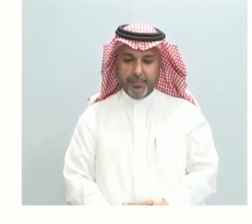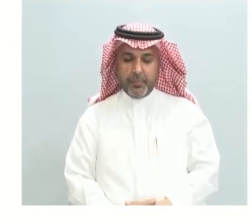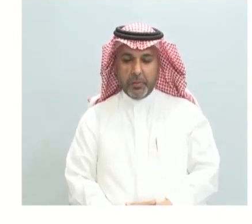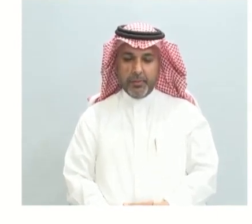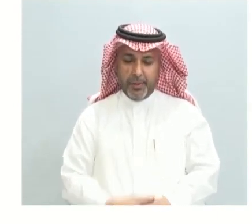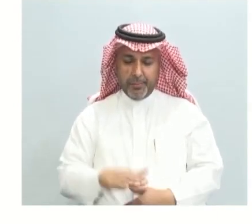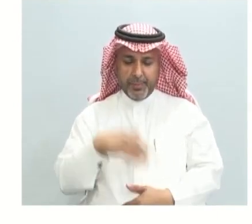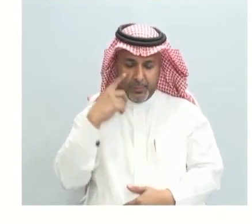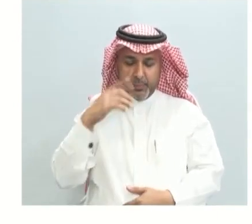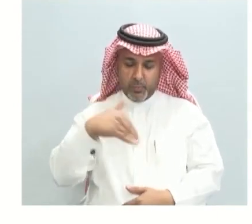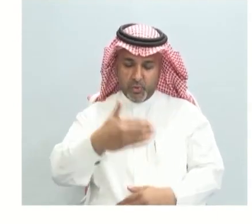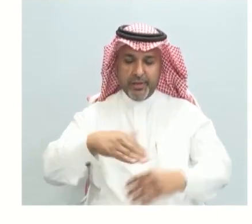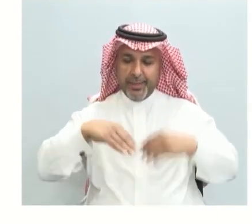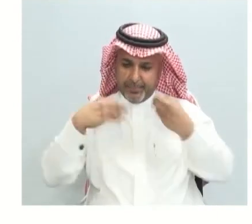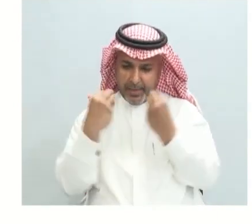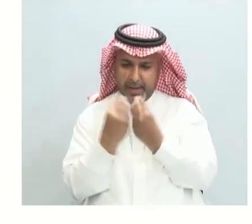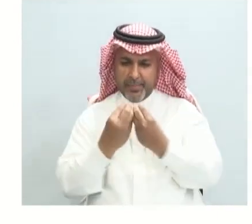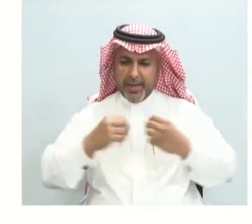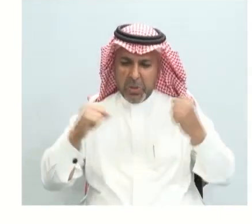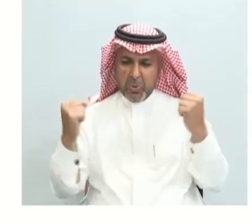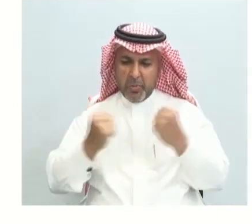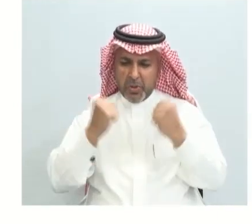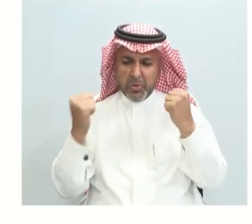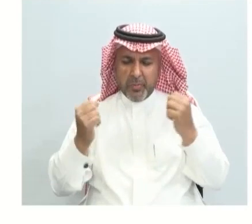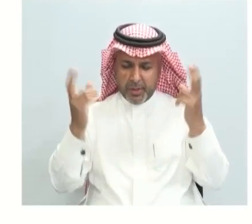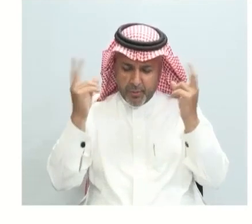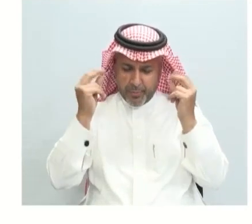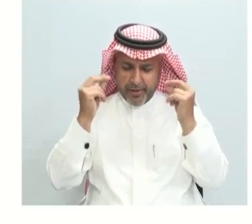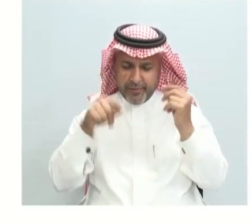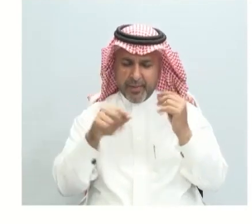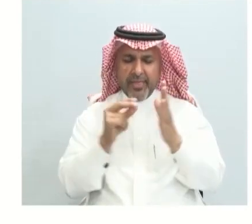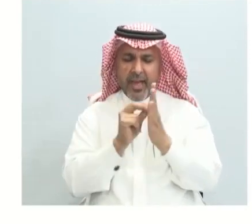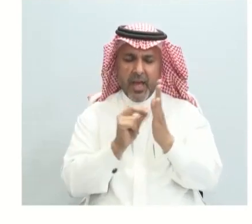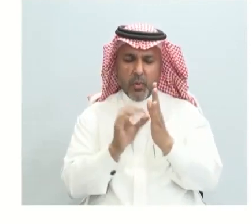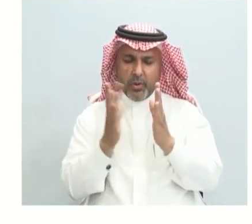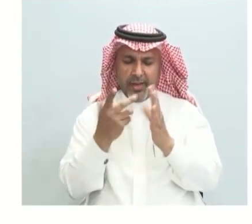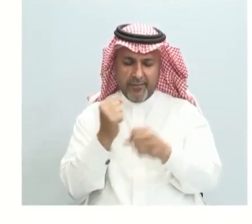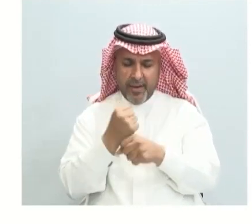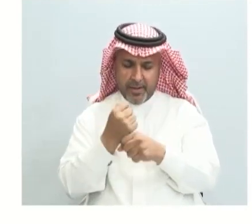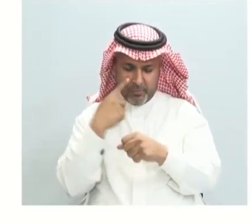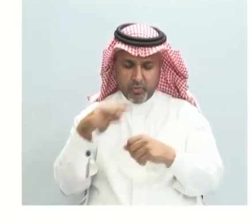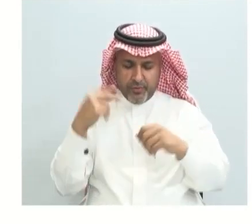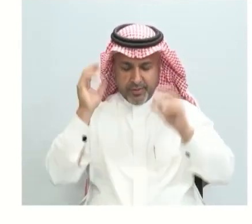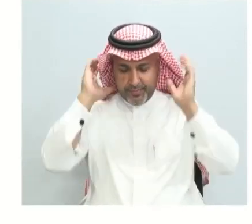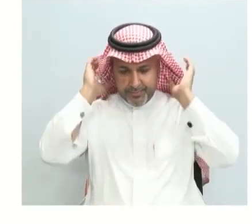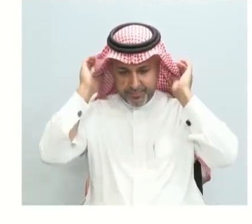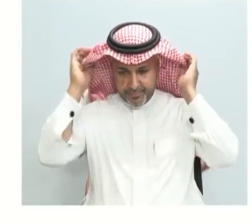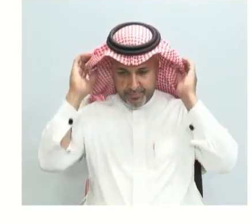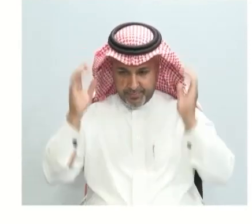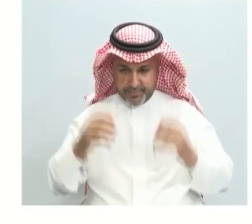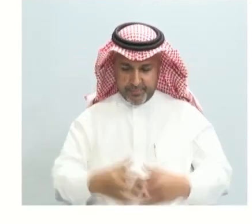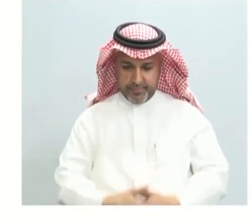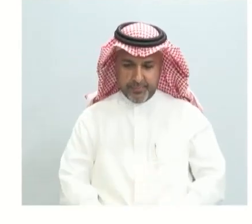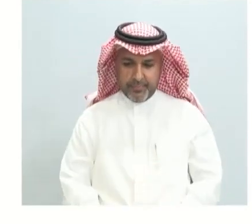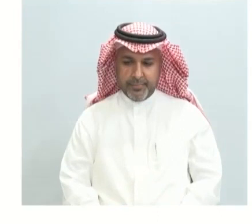تربيع تساوي اي تربيع زائد سي تربيع ناقصا 2 اي سي في كوساين البي او